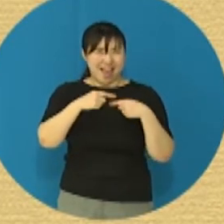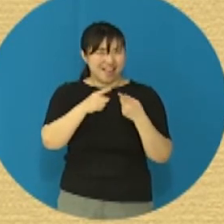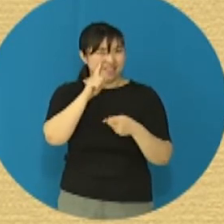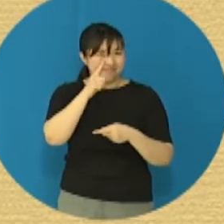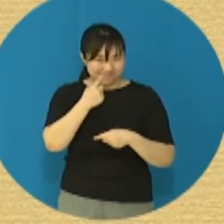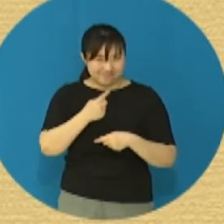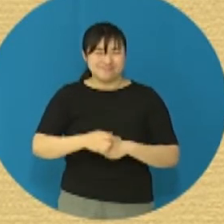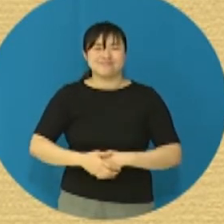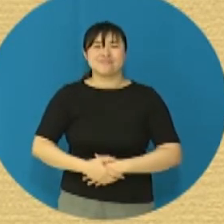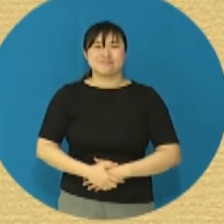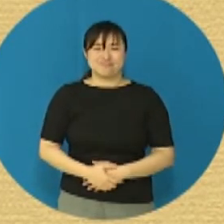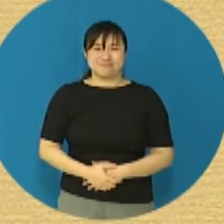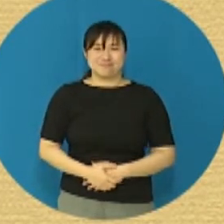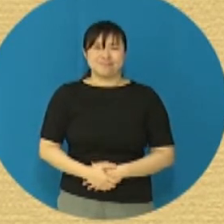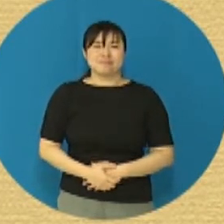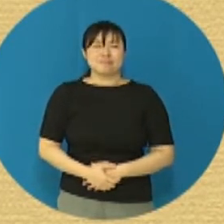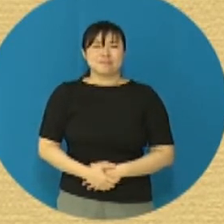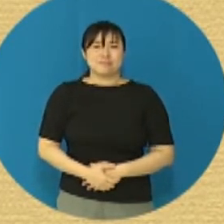う。